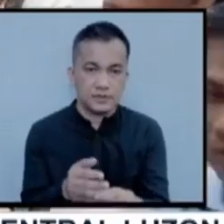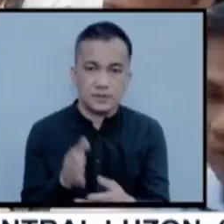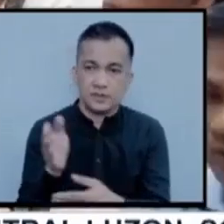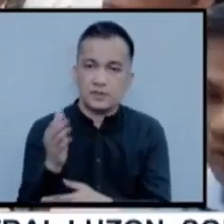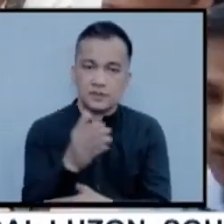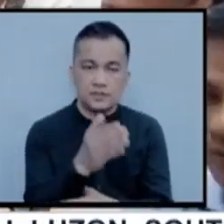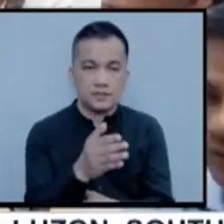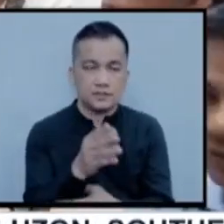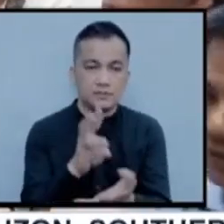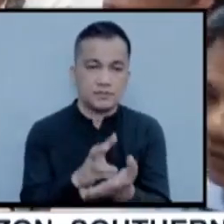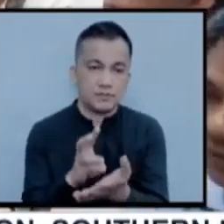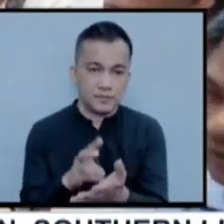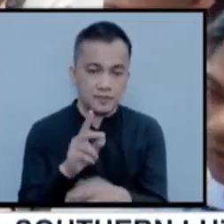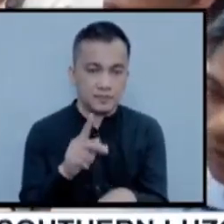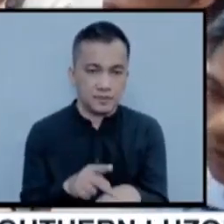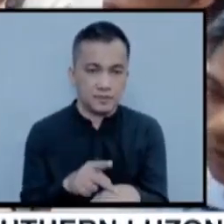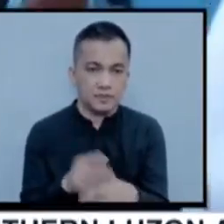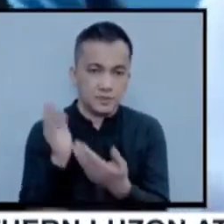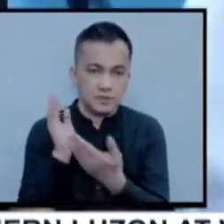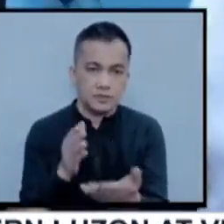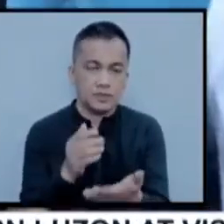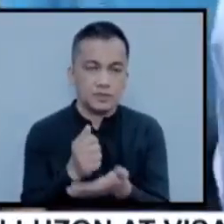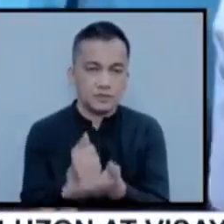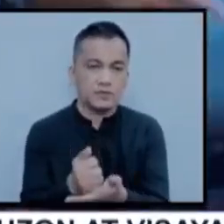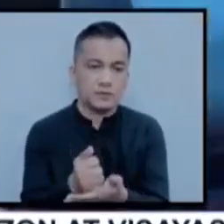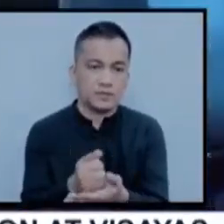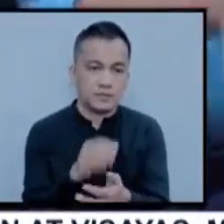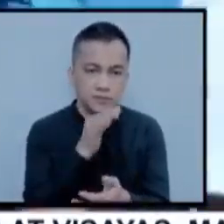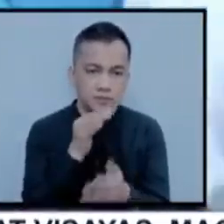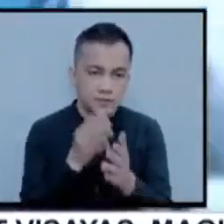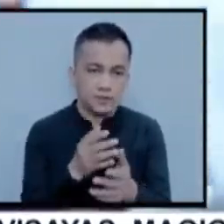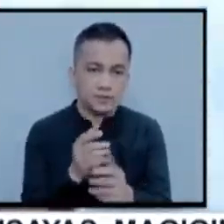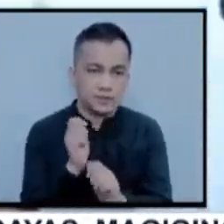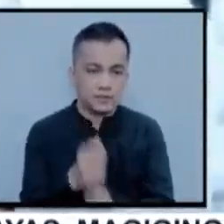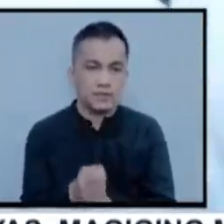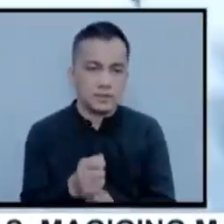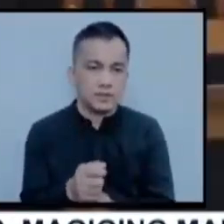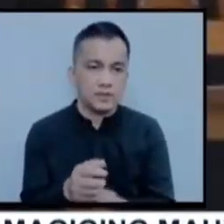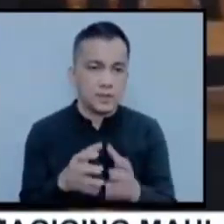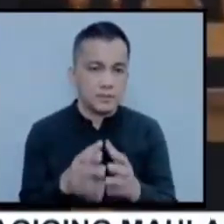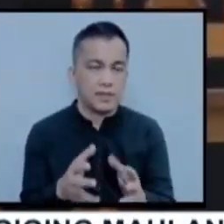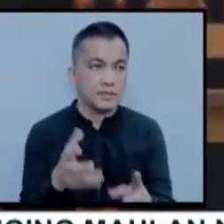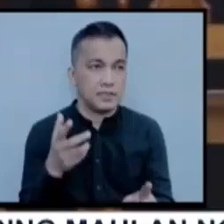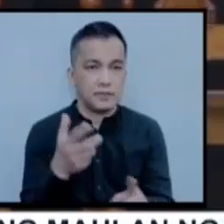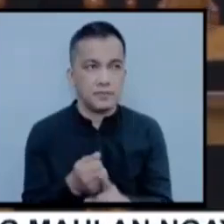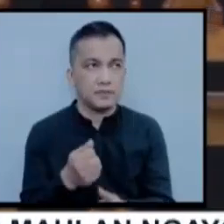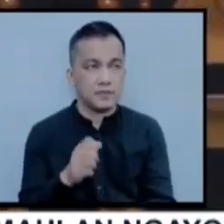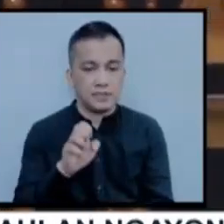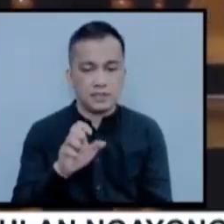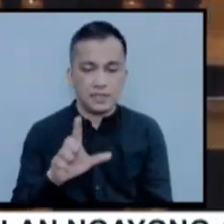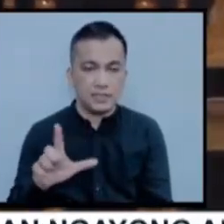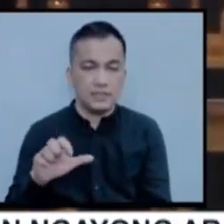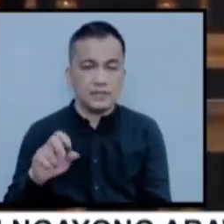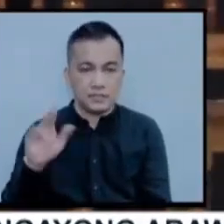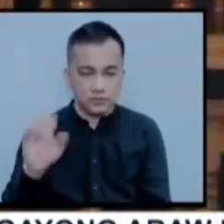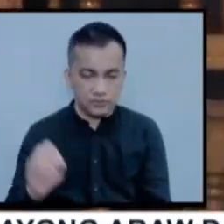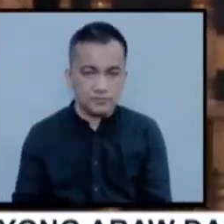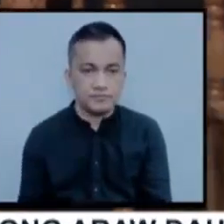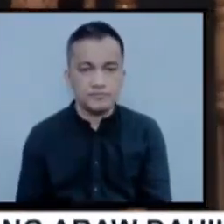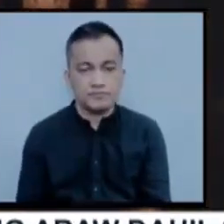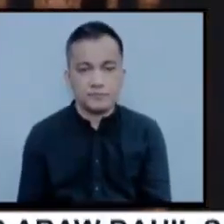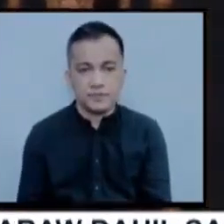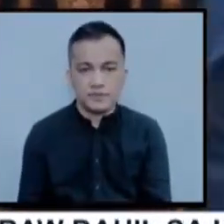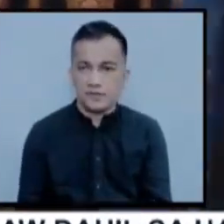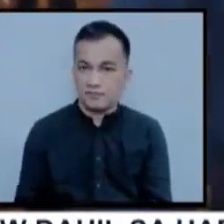lugar sa bansa para makapaghatid ng tulong sa mga magsasaka at mangingisdang malubhang naapektuhan ng El Niño phenomenon Pero mas ikinagalak